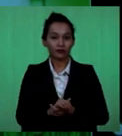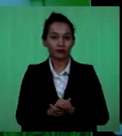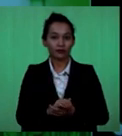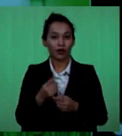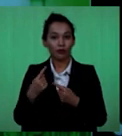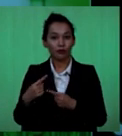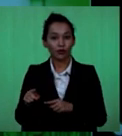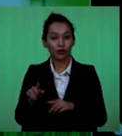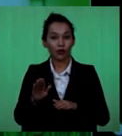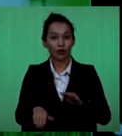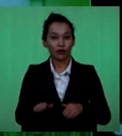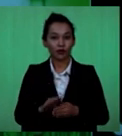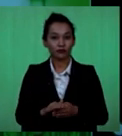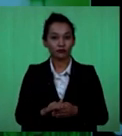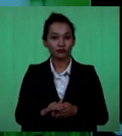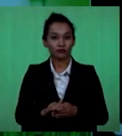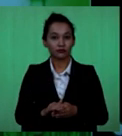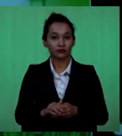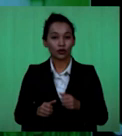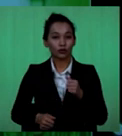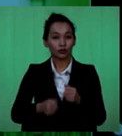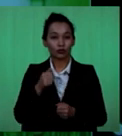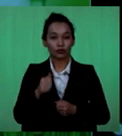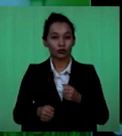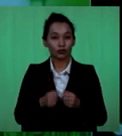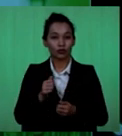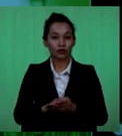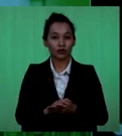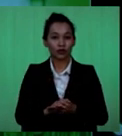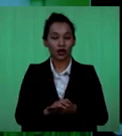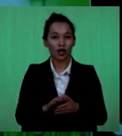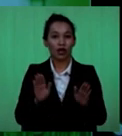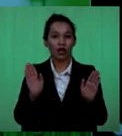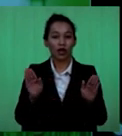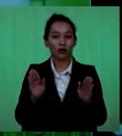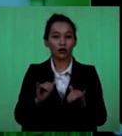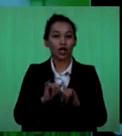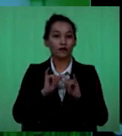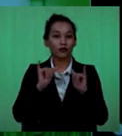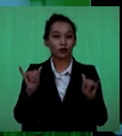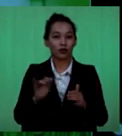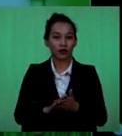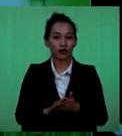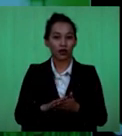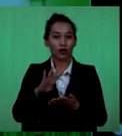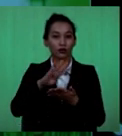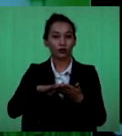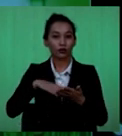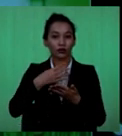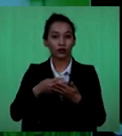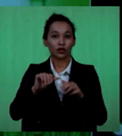Boshqa oyoqlari yuguruvchi. Qanotlari yaxshi rivojlangan bo'ladi. To'rsimon holatda